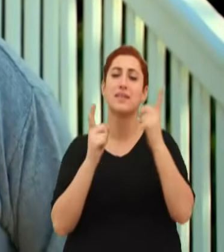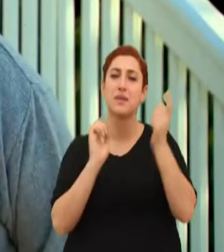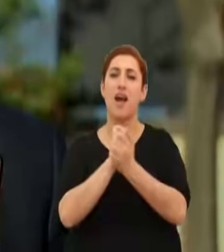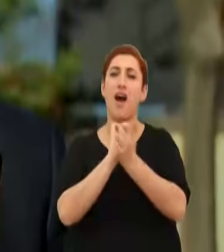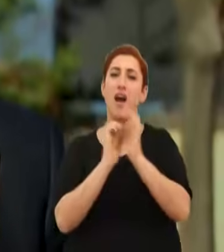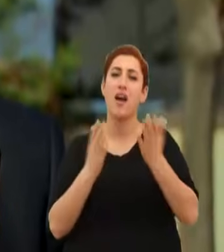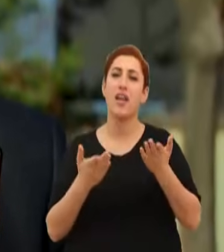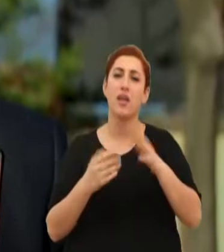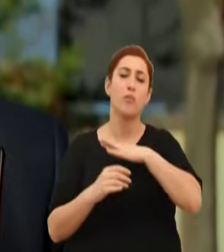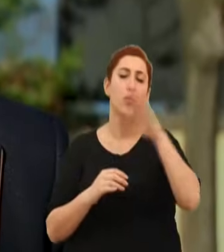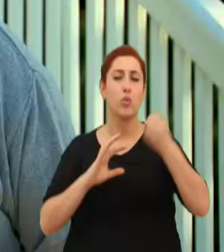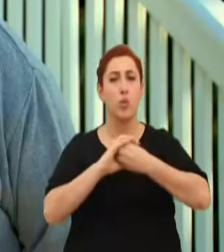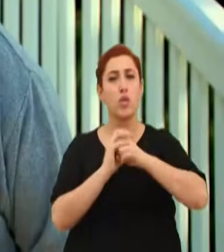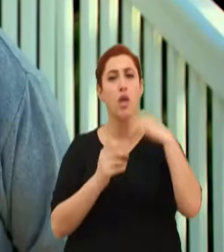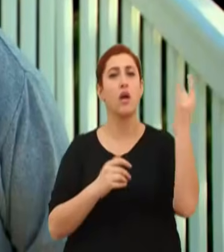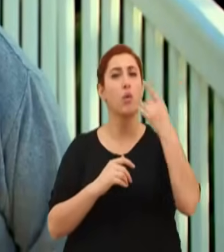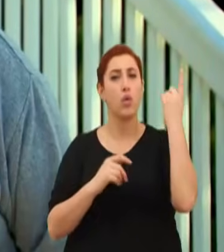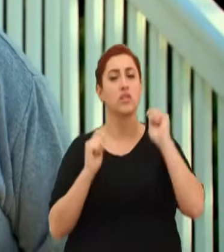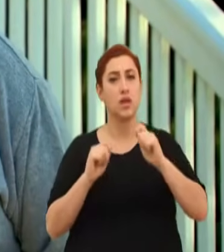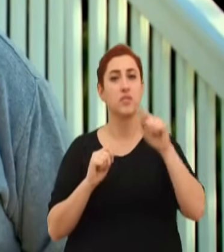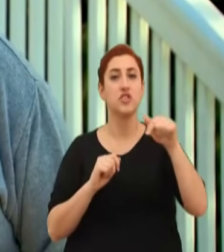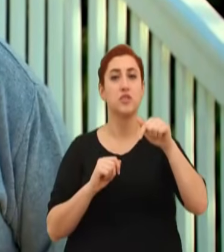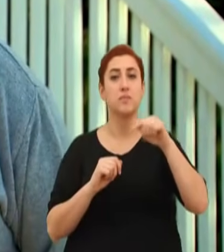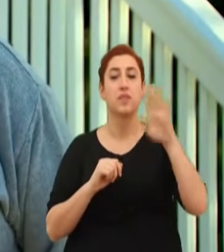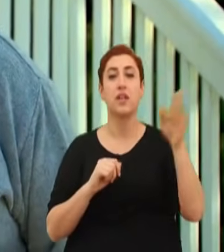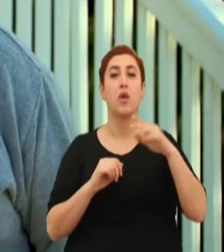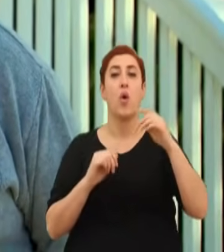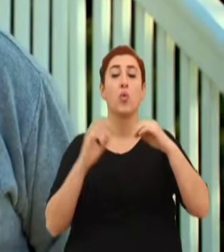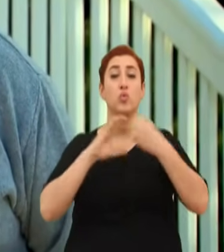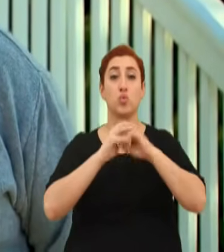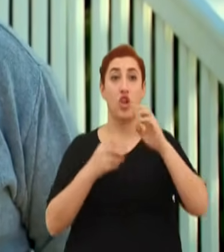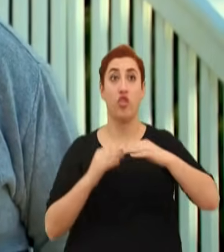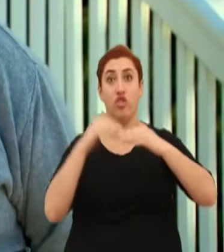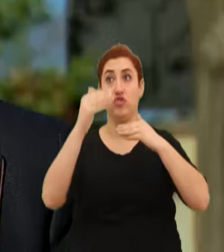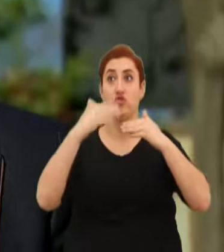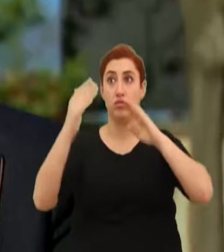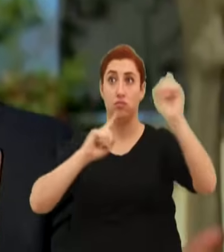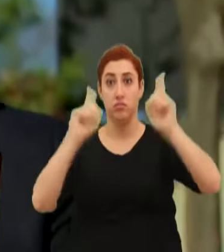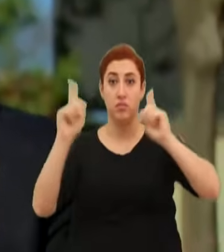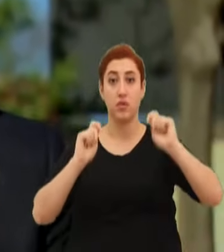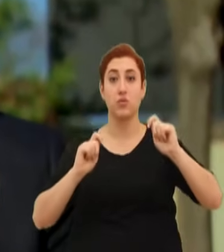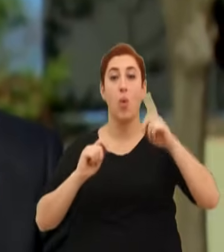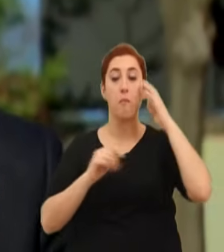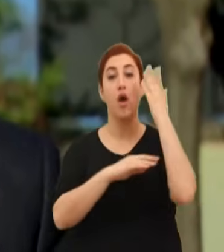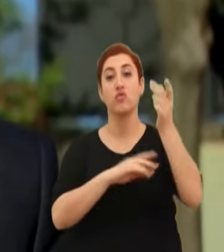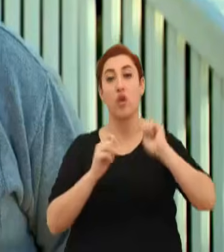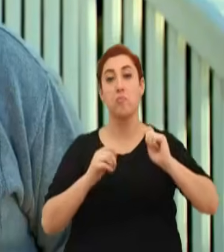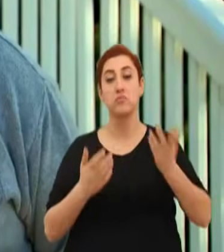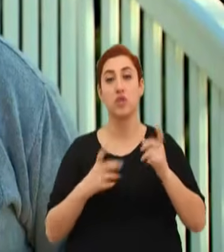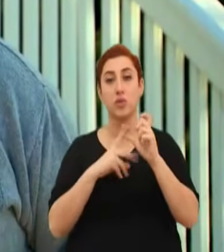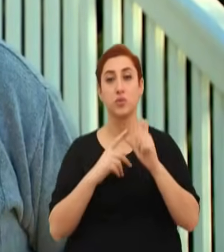bir ailedir ya? Bütün dünyayı dolaştı, şimdi Mars'a, Neptün'e, Plüton'a mı gidecekler ya? Vallahi Mars için başvurmuşlar